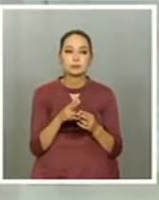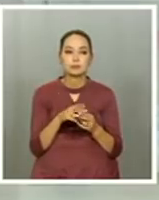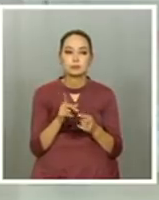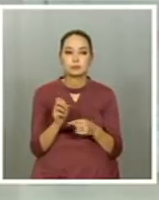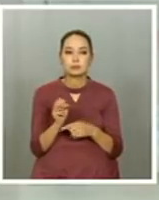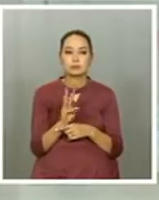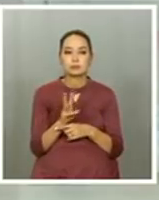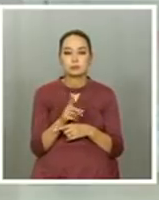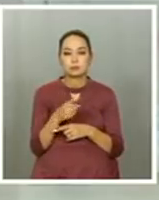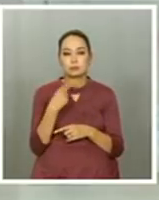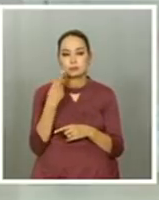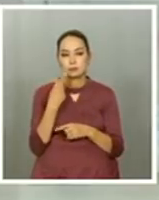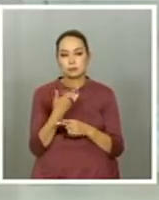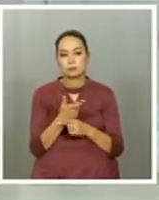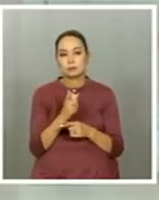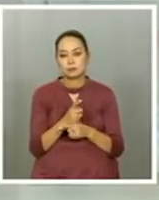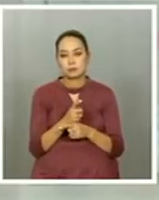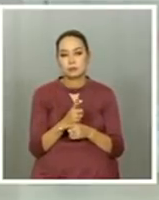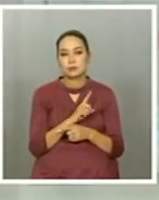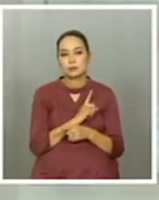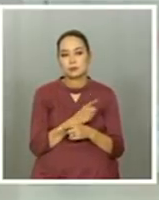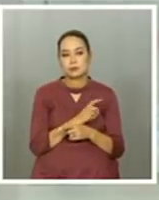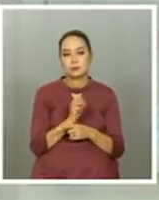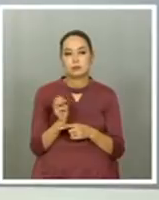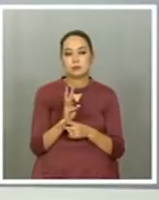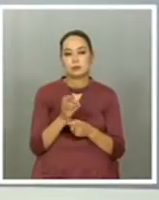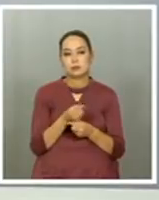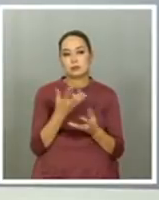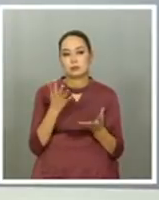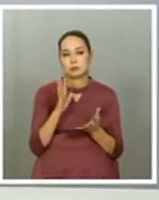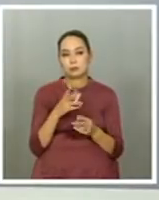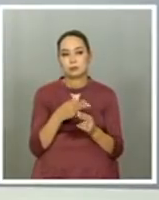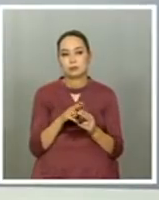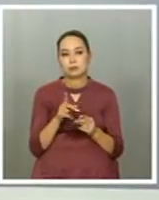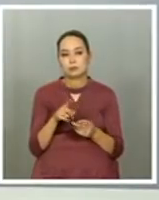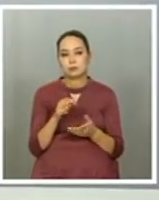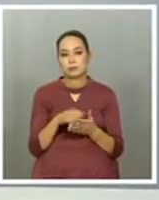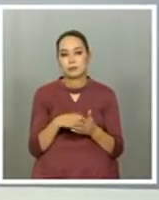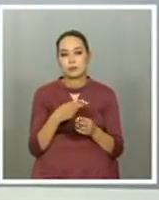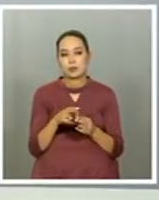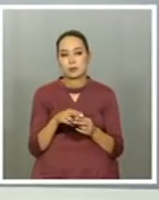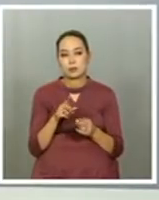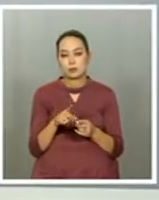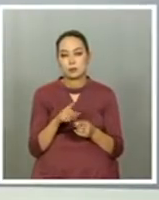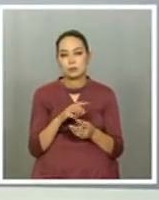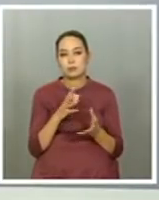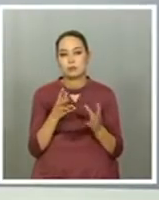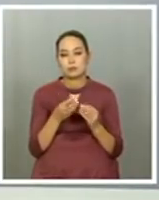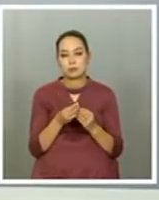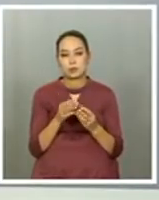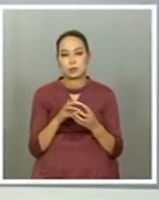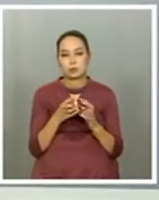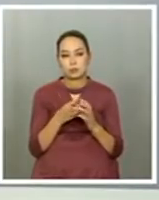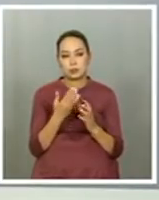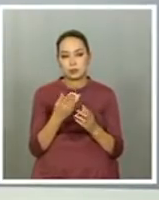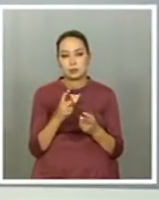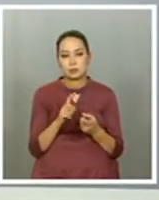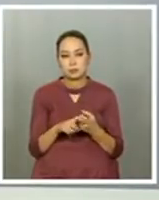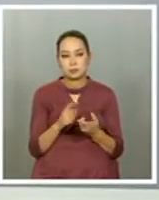түсі өте жарық шығады. Бұның себебі, яғни құрамындағы көміртегіне байланысты.